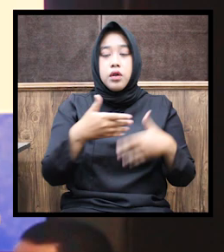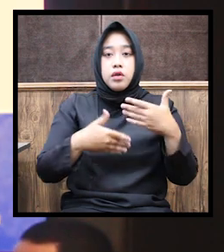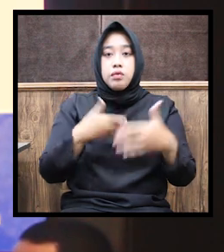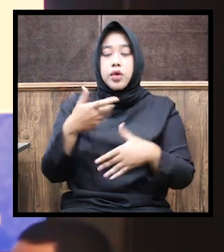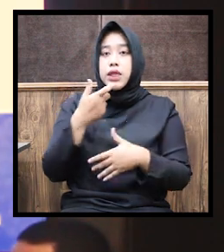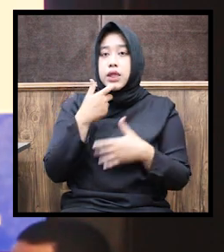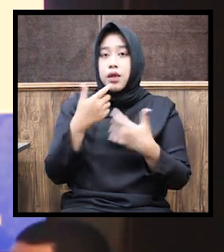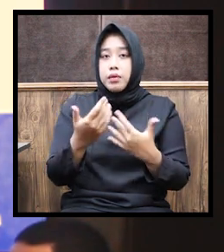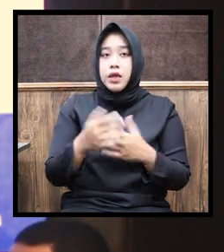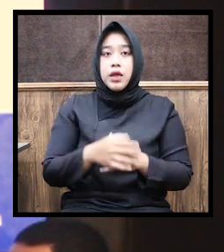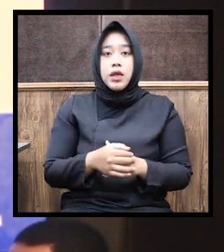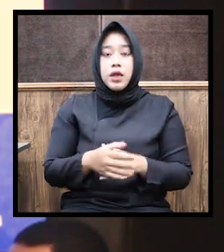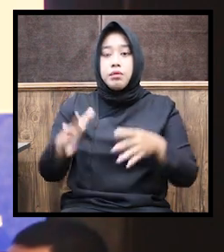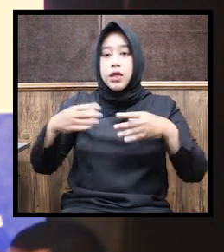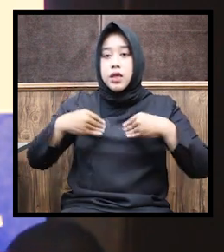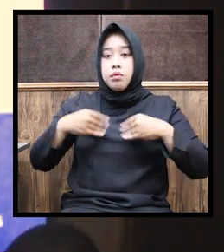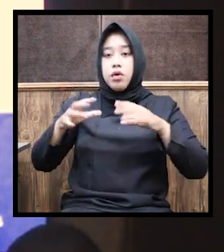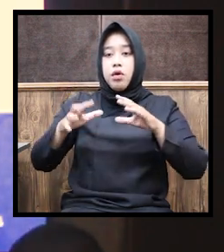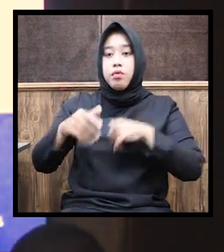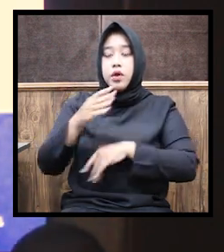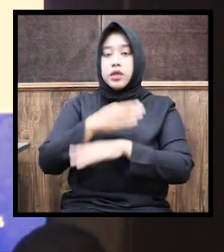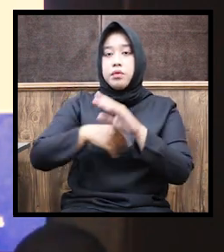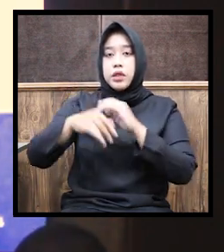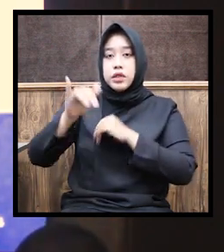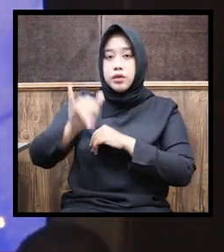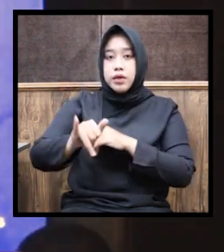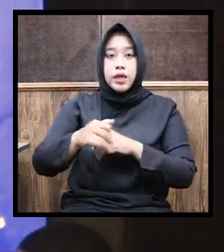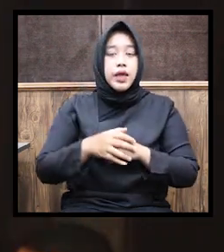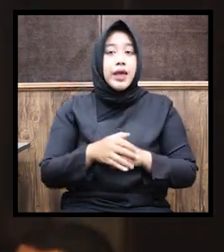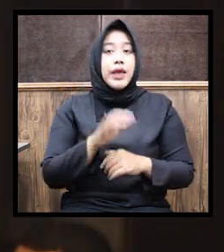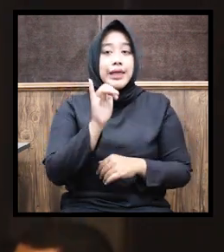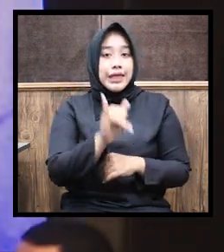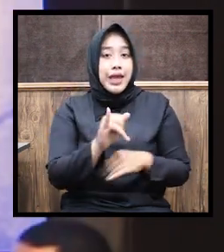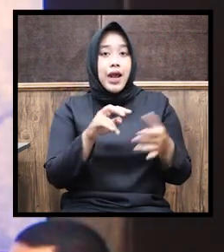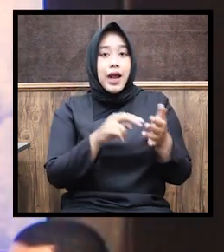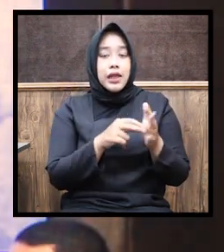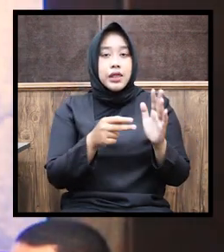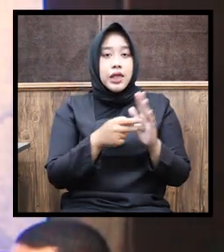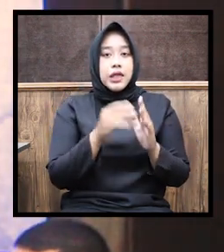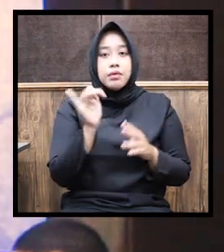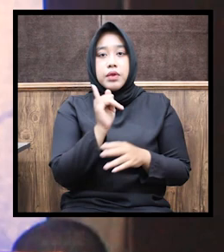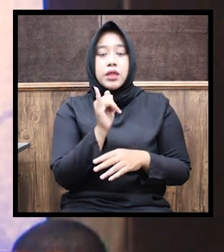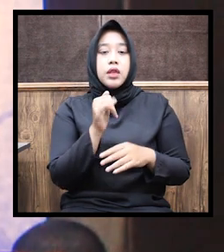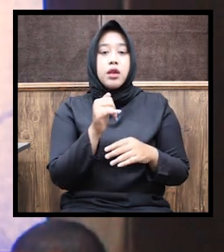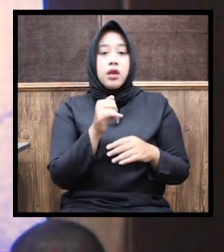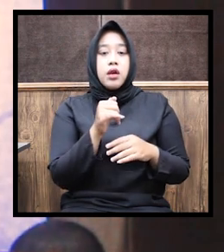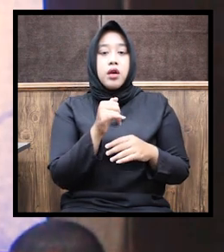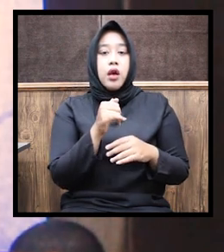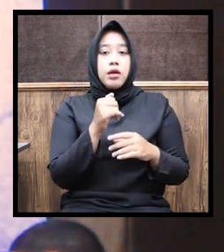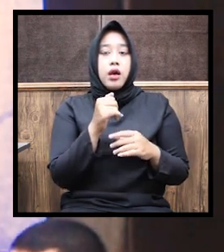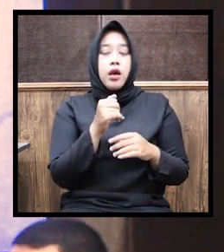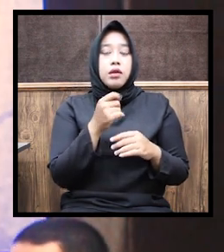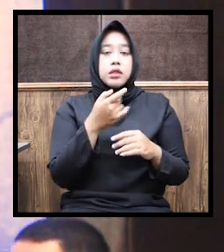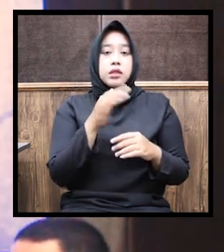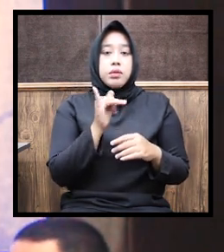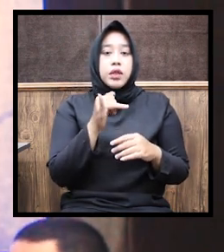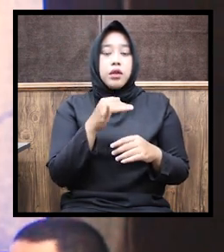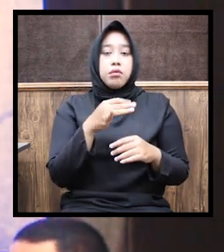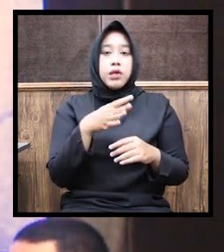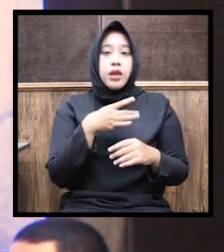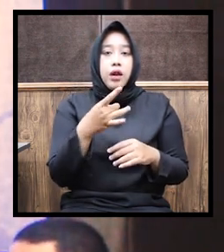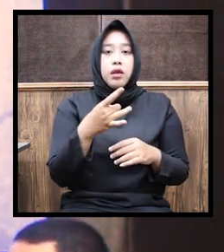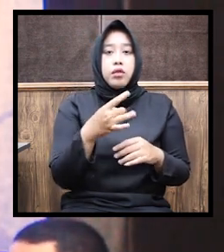ee menerima diabel gitu ya Iya menjadi perangsanglah istilahnya untuk perusahaan ee